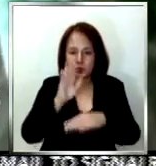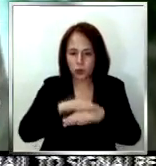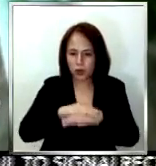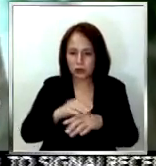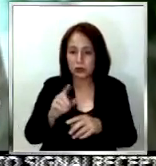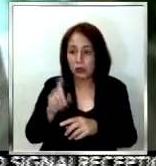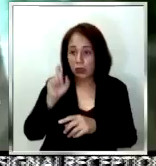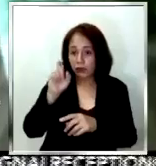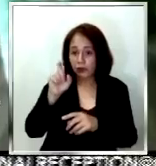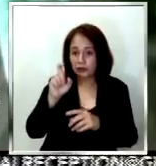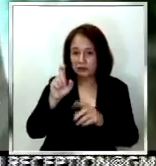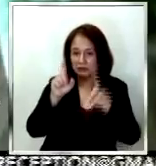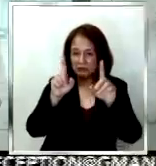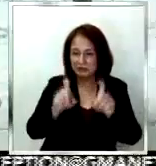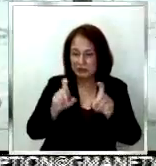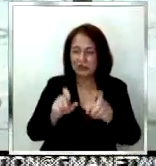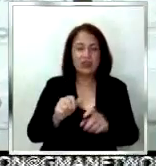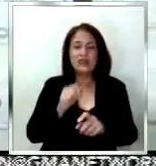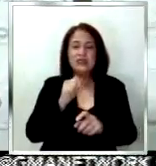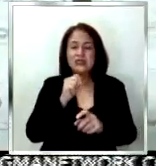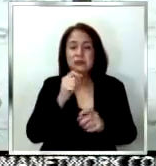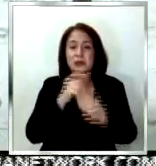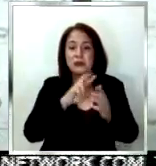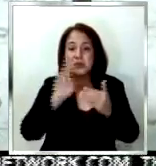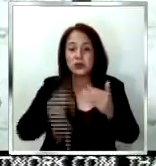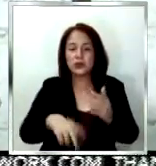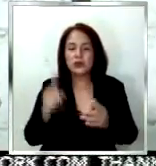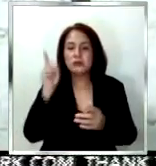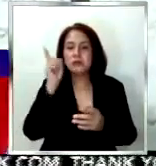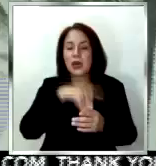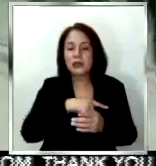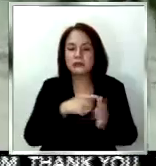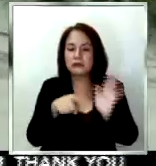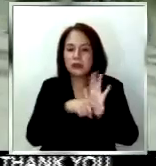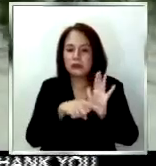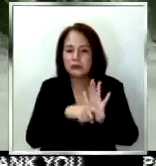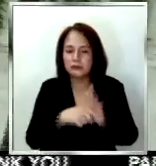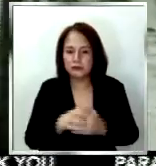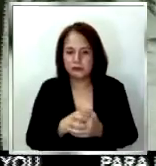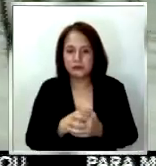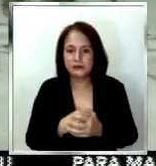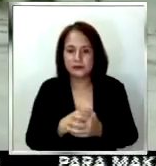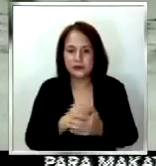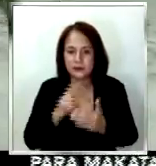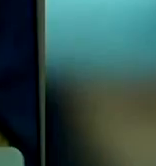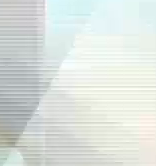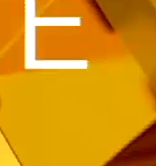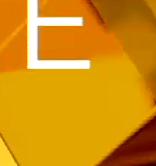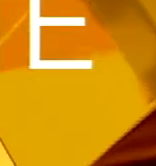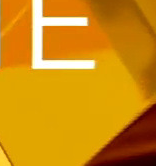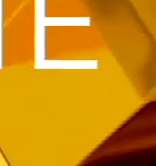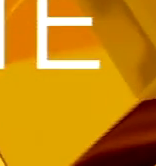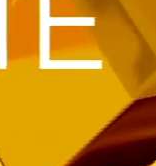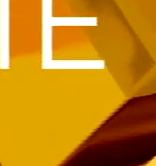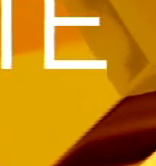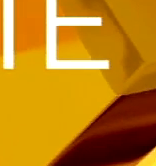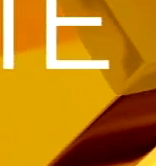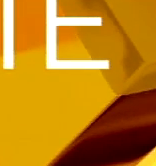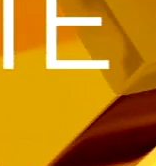test ay maaring magresulta ng false negative. Ian Cruz, Nakatutok, 24 Oras.